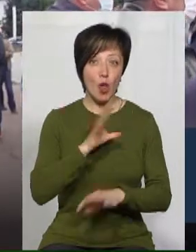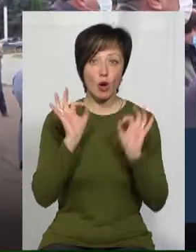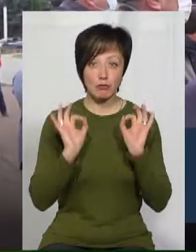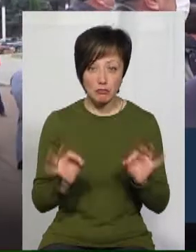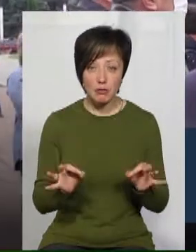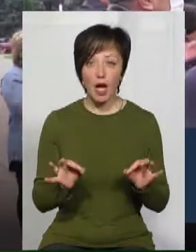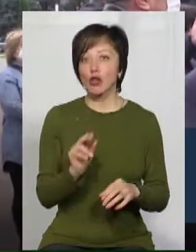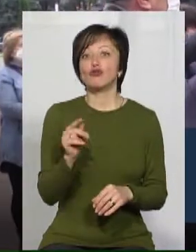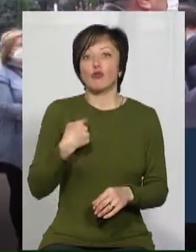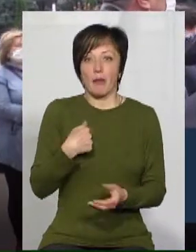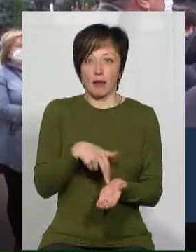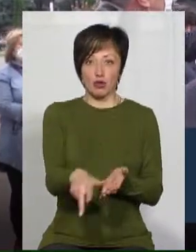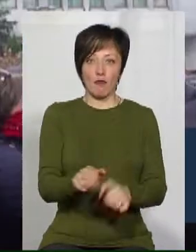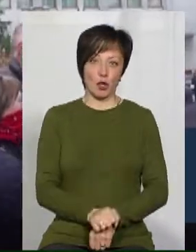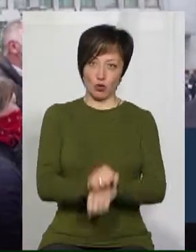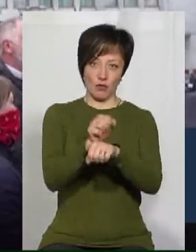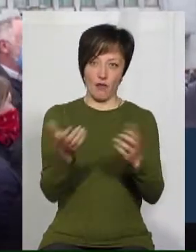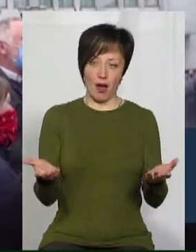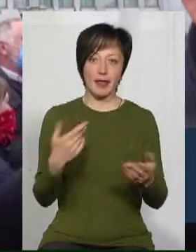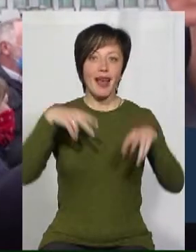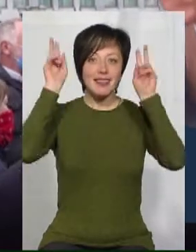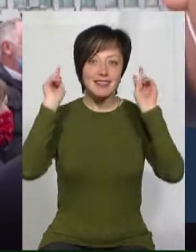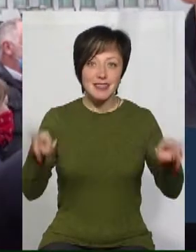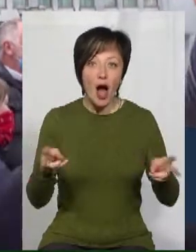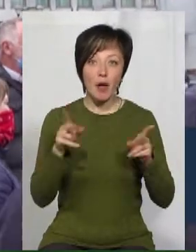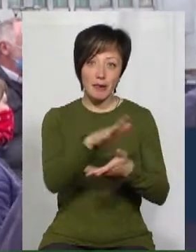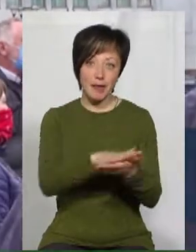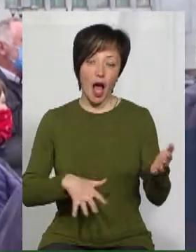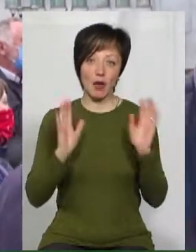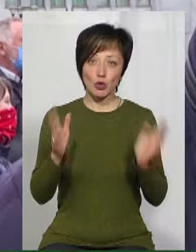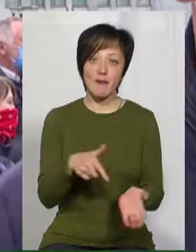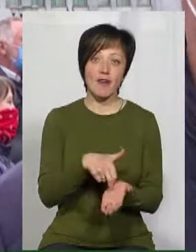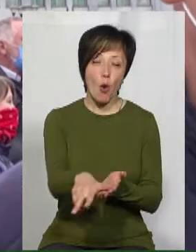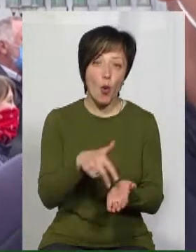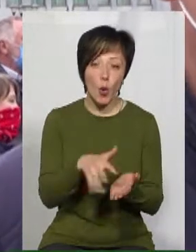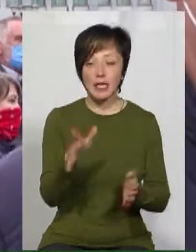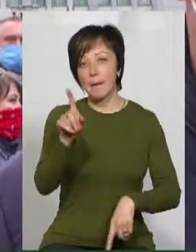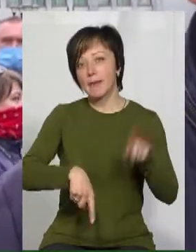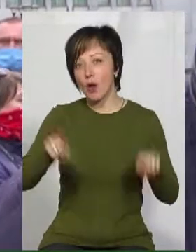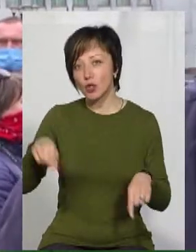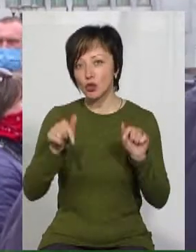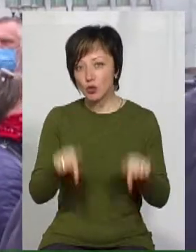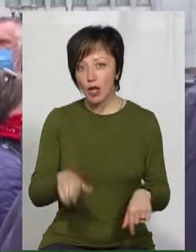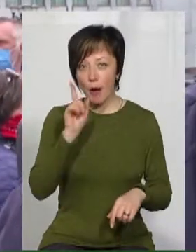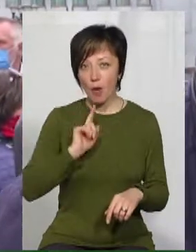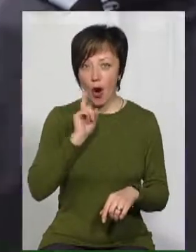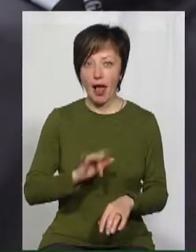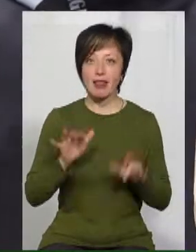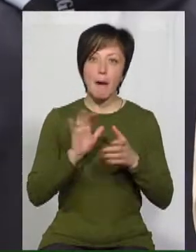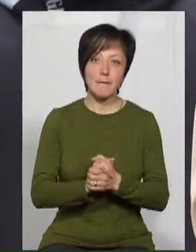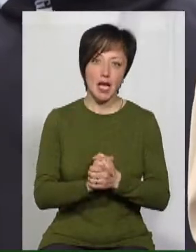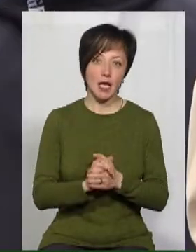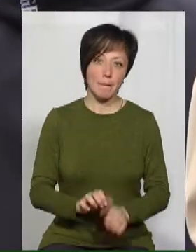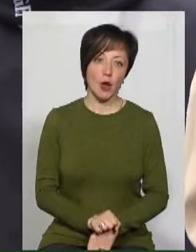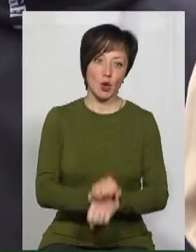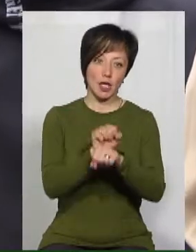то чому б я йшов протестувати? Ну, я не знаю, як ми будемо далі. Будемо виходити періодично сюди, поки на мирні протести.